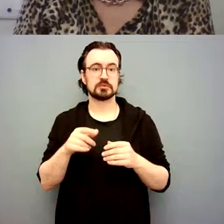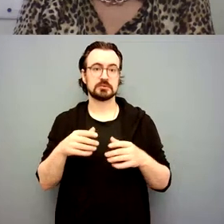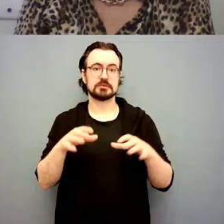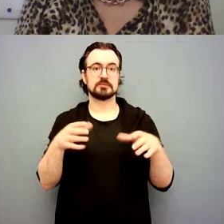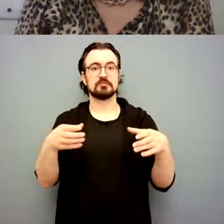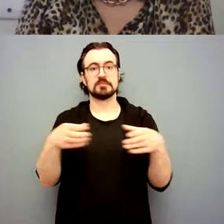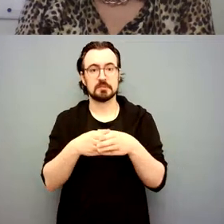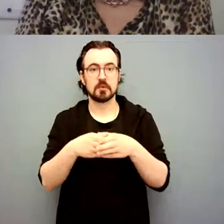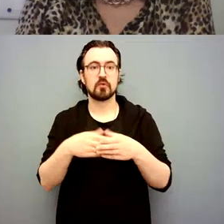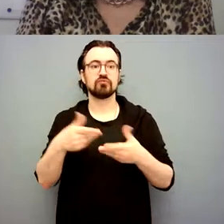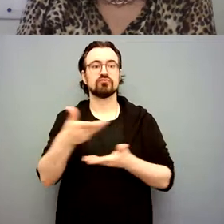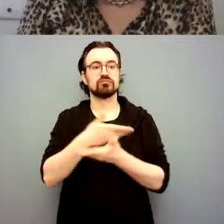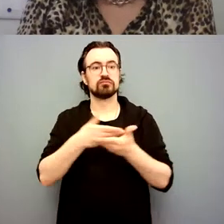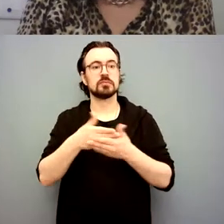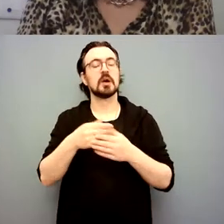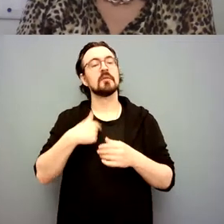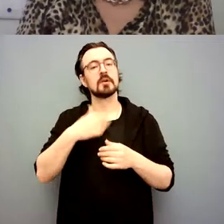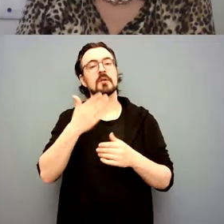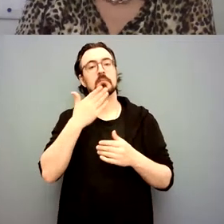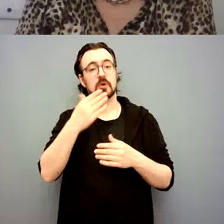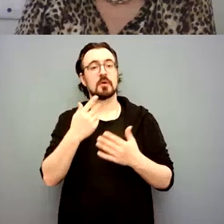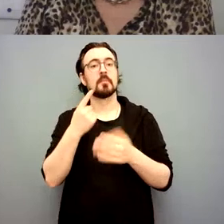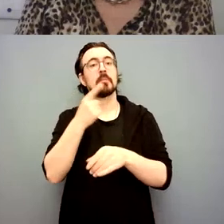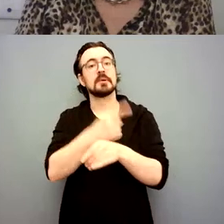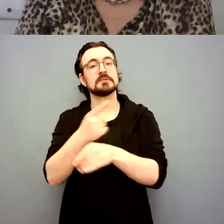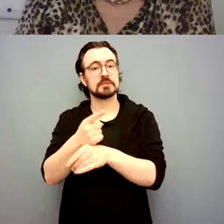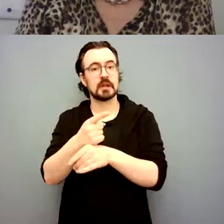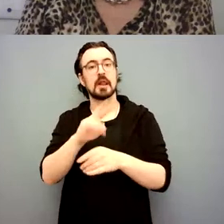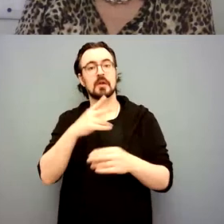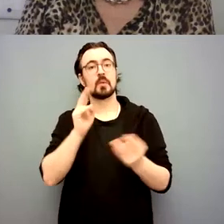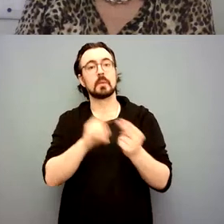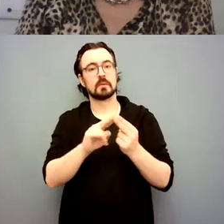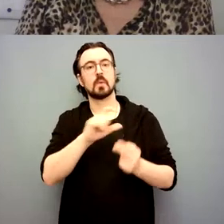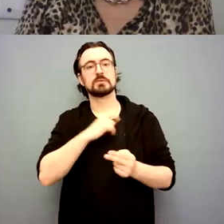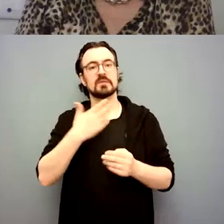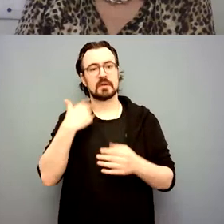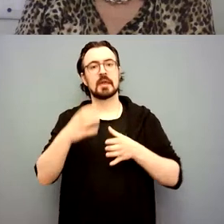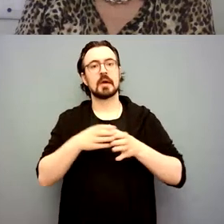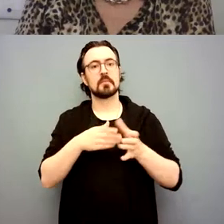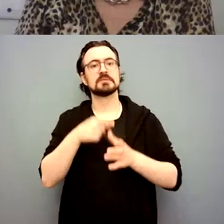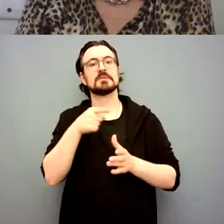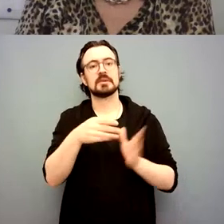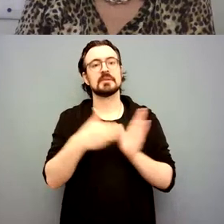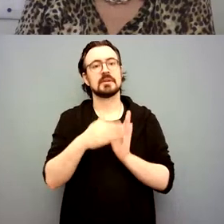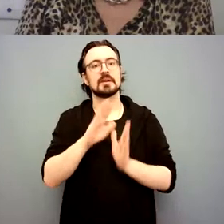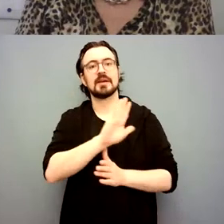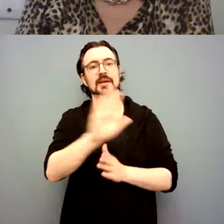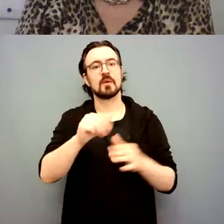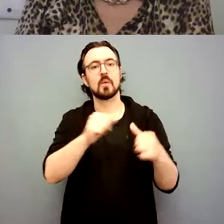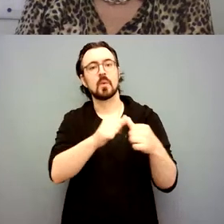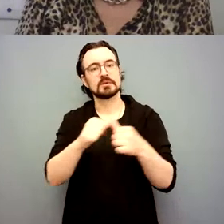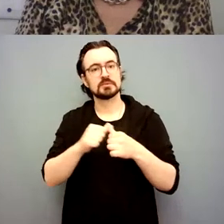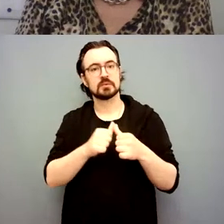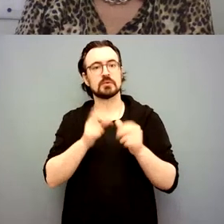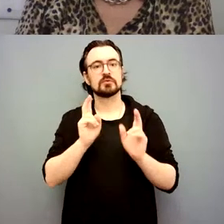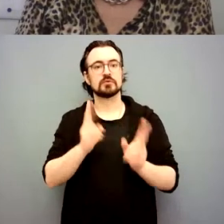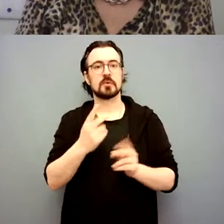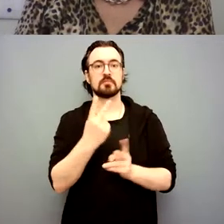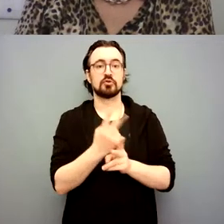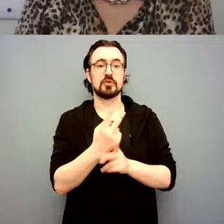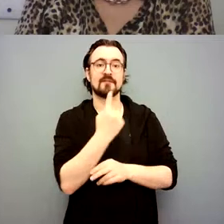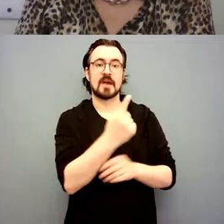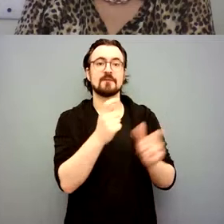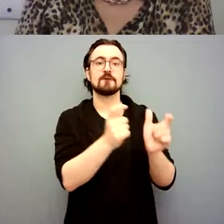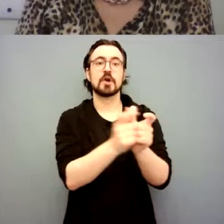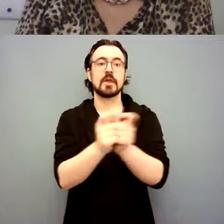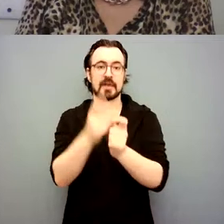seminariet. Så går det bra att beställa. Kontakta oss så kan ni anpassa det till er organisation så varje förening kan ha den